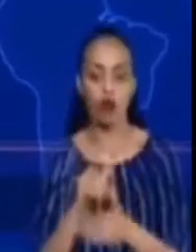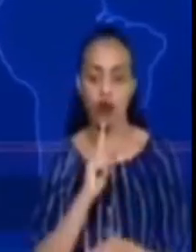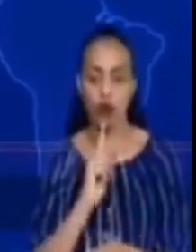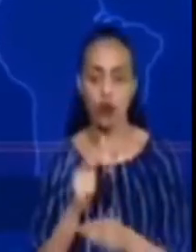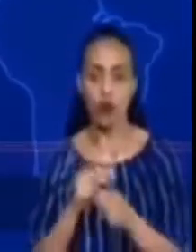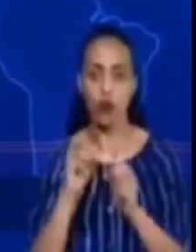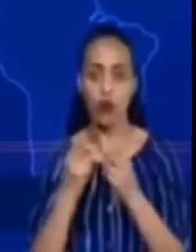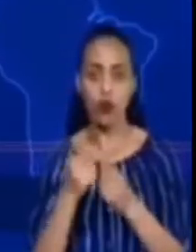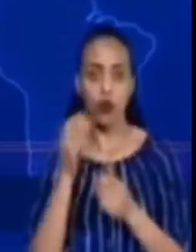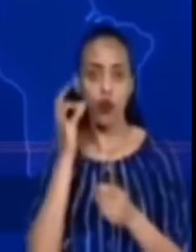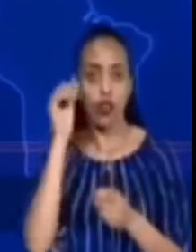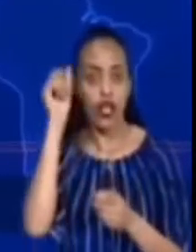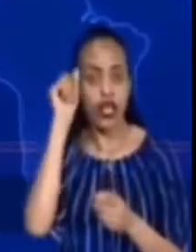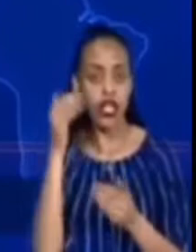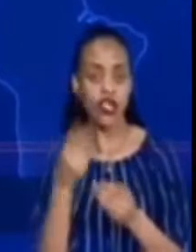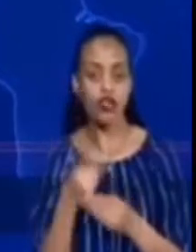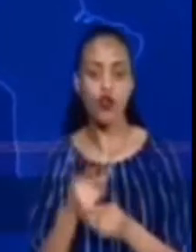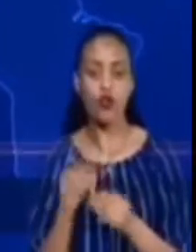ስለዚህ